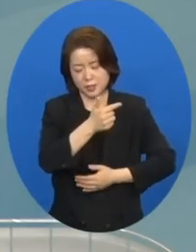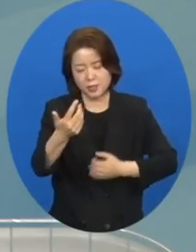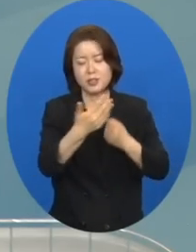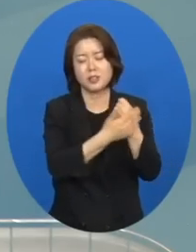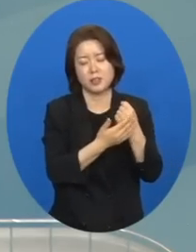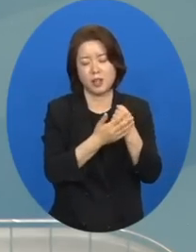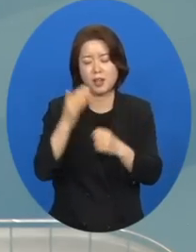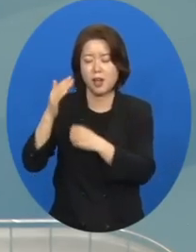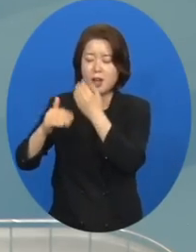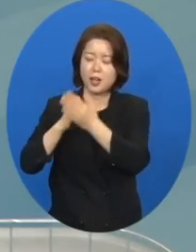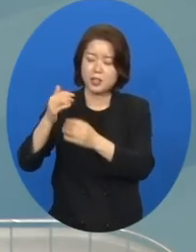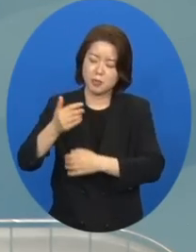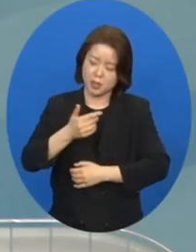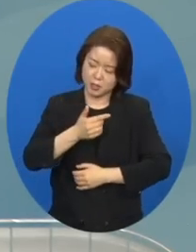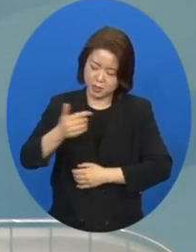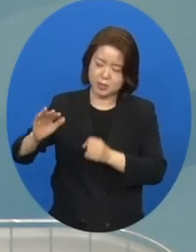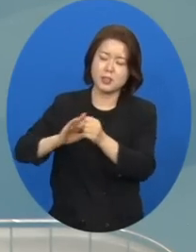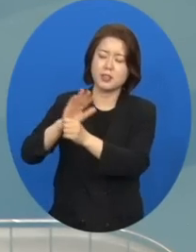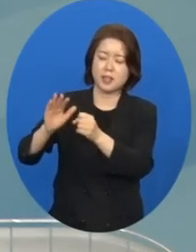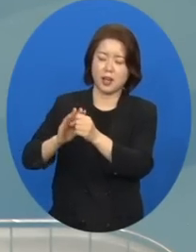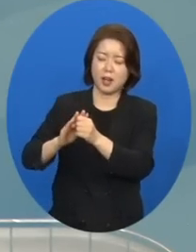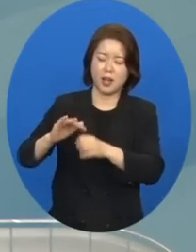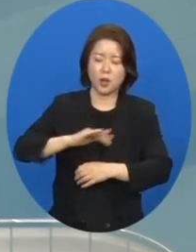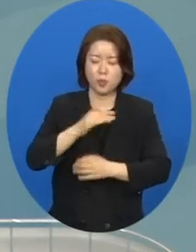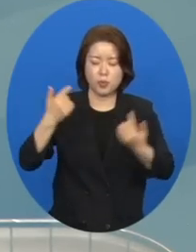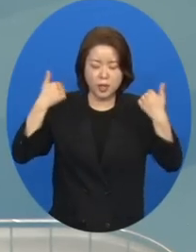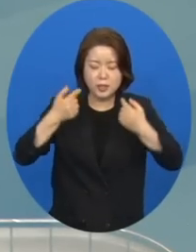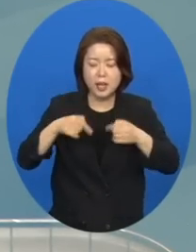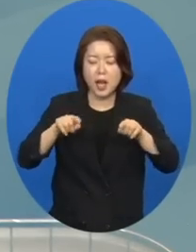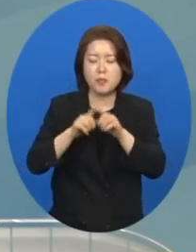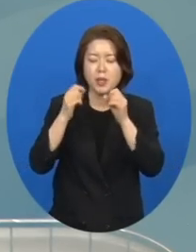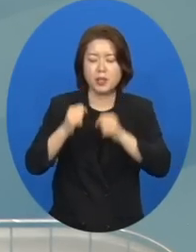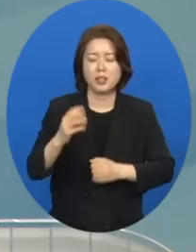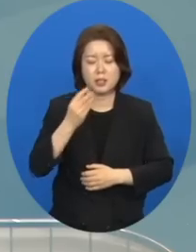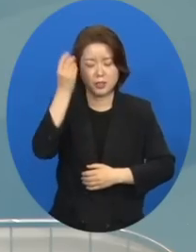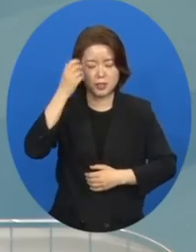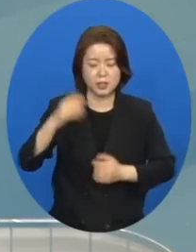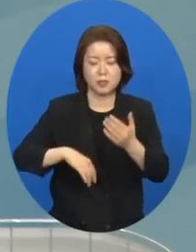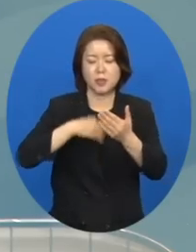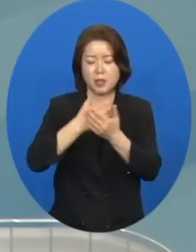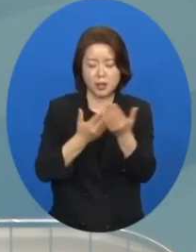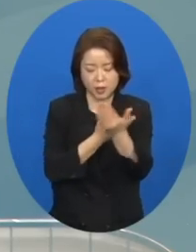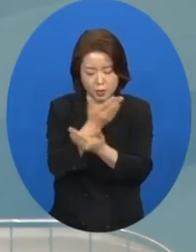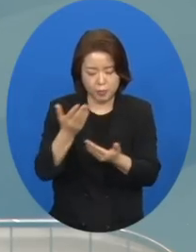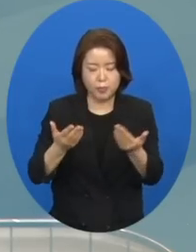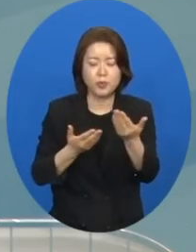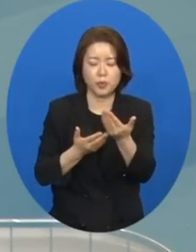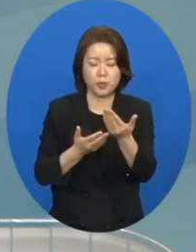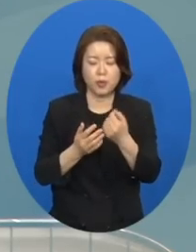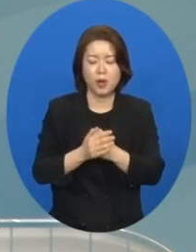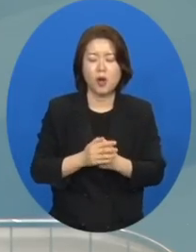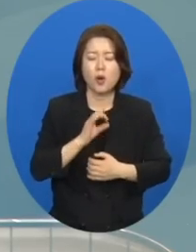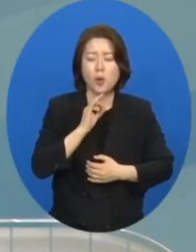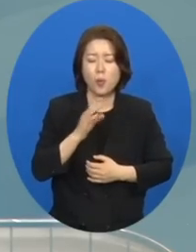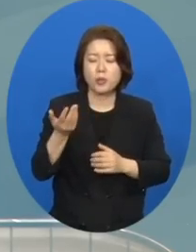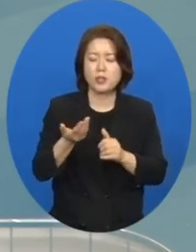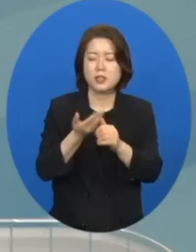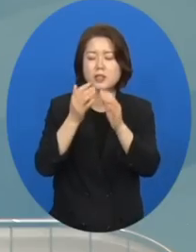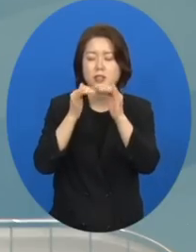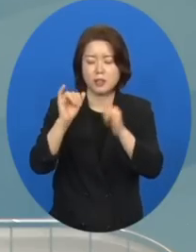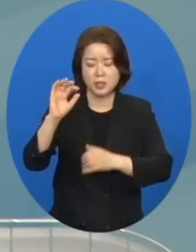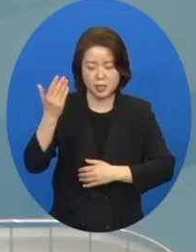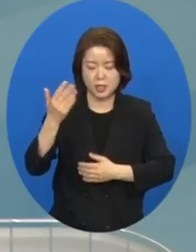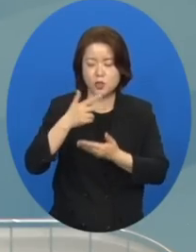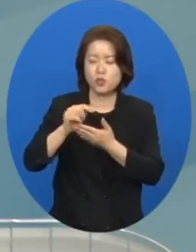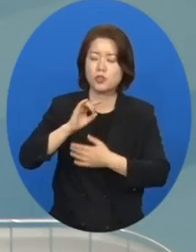풍성하신 사랑 아침과 우리 안을 함께 하시는 성령님의 감화 감동 교통 케 하시매 오직 선한 목자 벤젠 주님만을